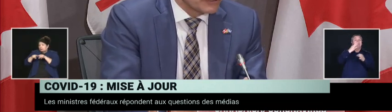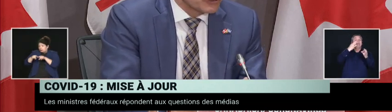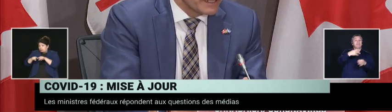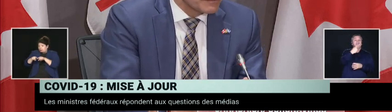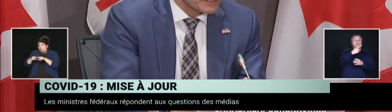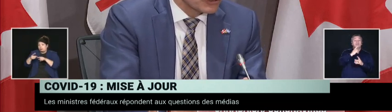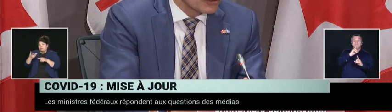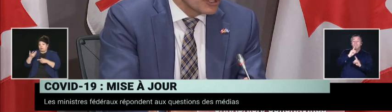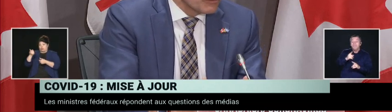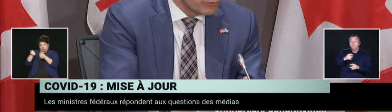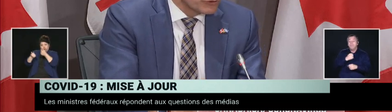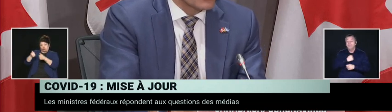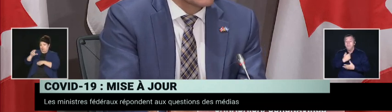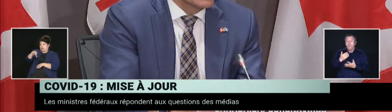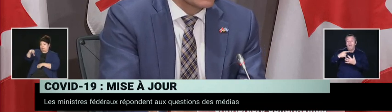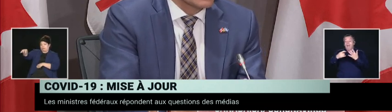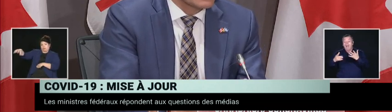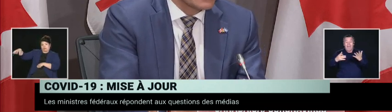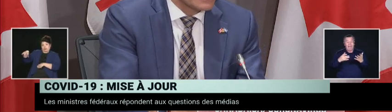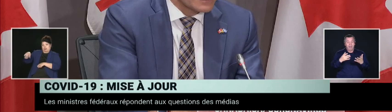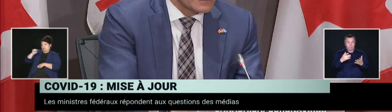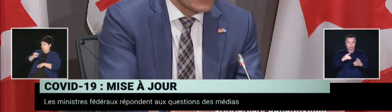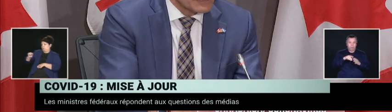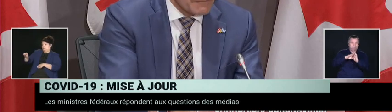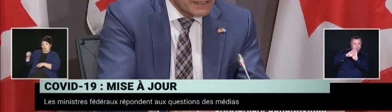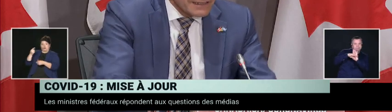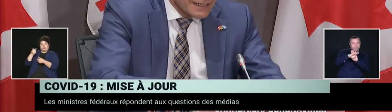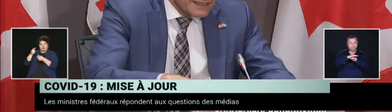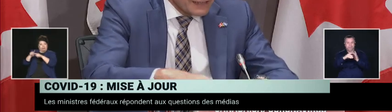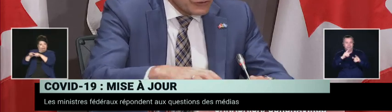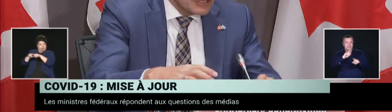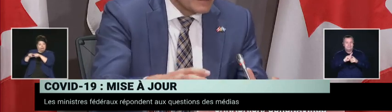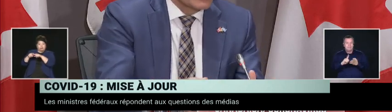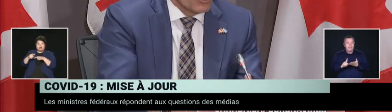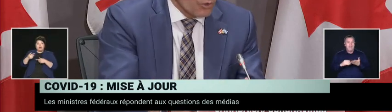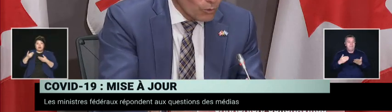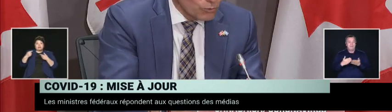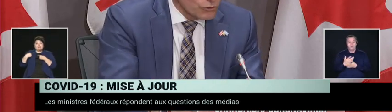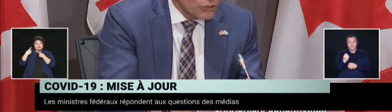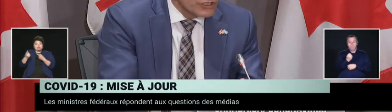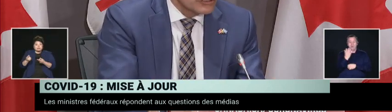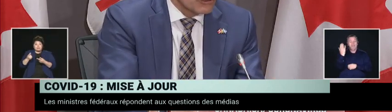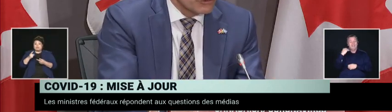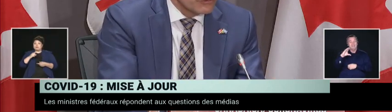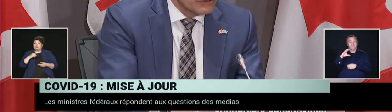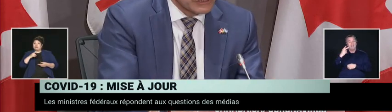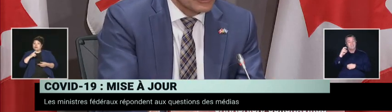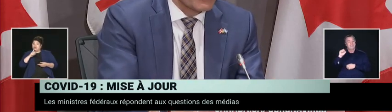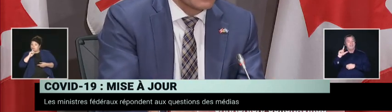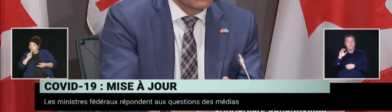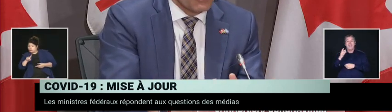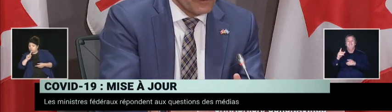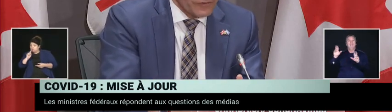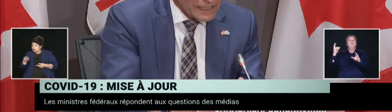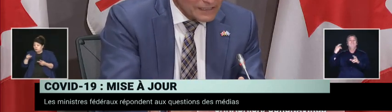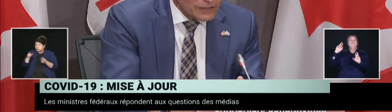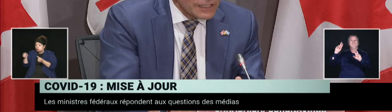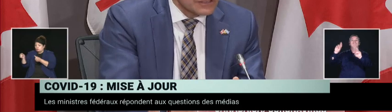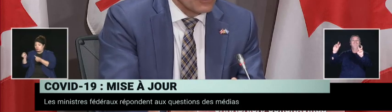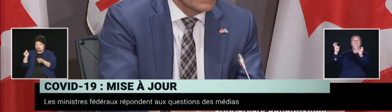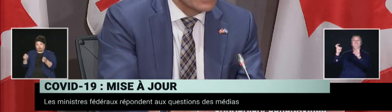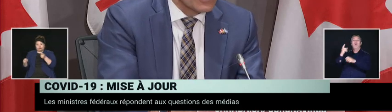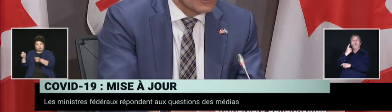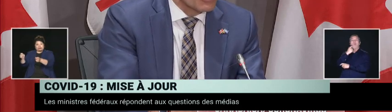depuis quelques semaines parce que plusieurs CHSLD qui étaient dans ce qu'on appelle une situation rouge sont devenus dans une situation